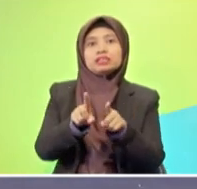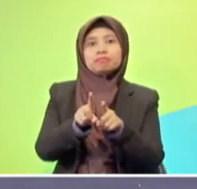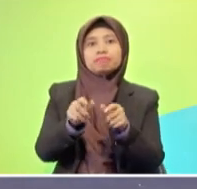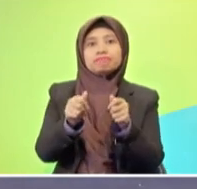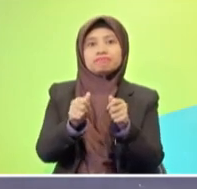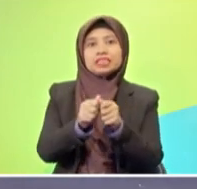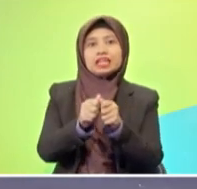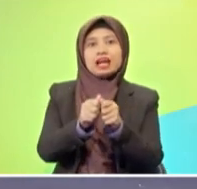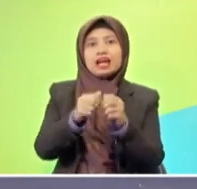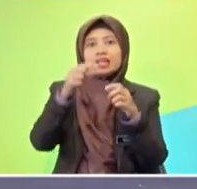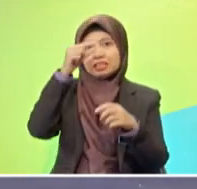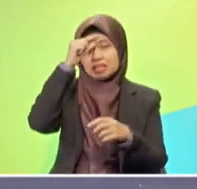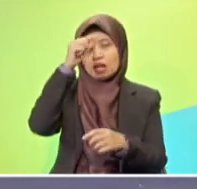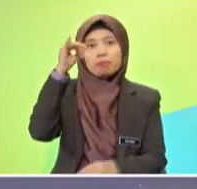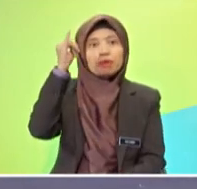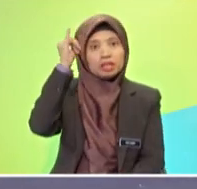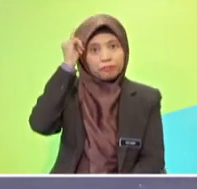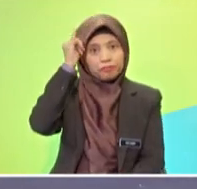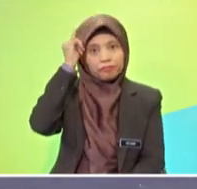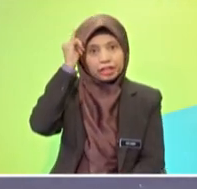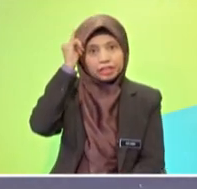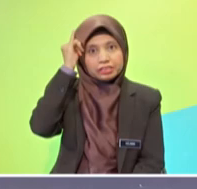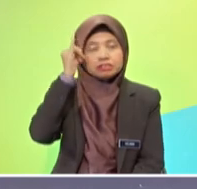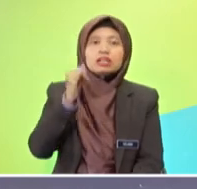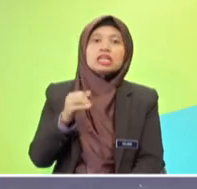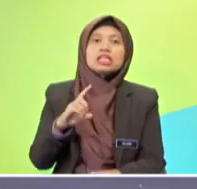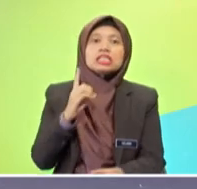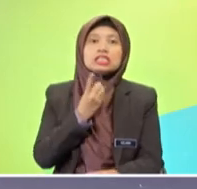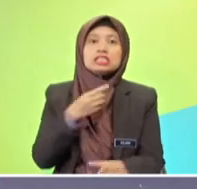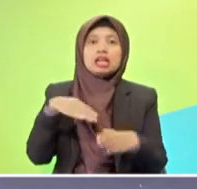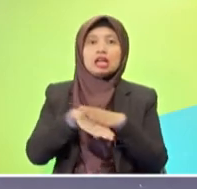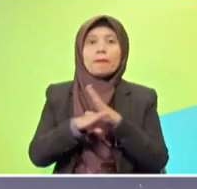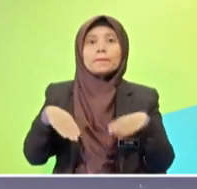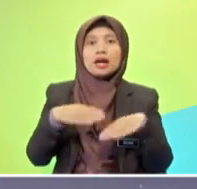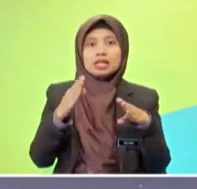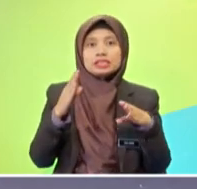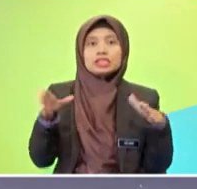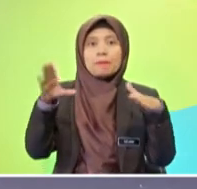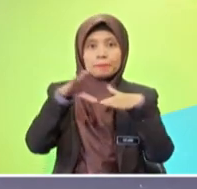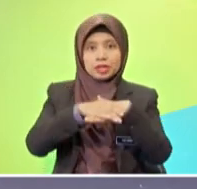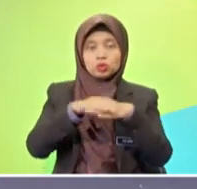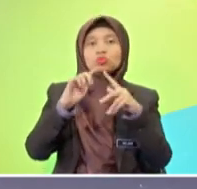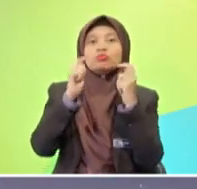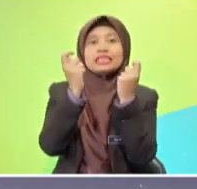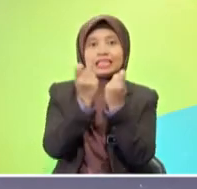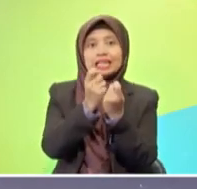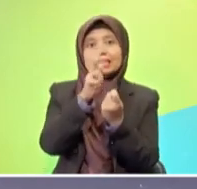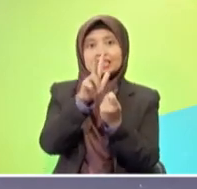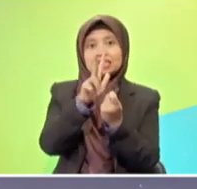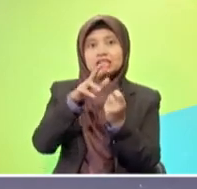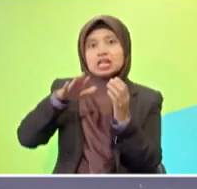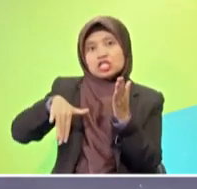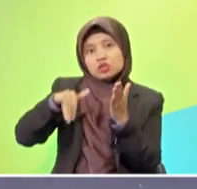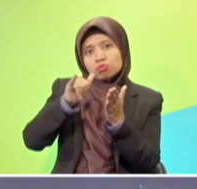Anda Irfan Xiaomi pada hari ini kita dalam mata pelajaran bahasa Melayu untuk tingkatan 3 jadi sebelum itu